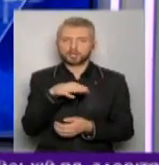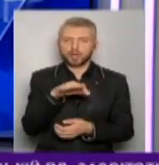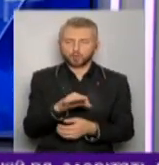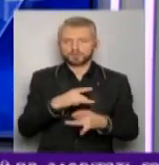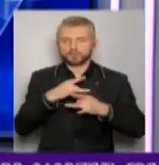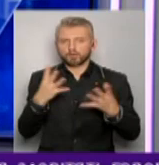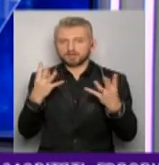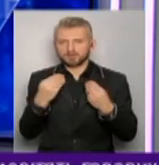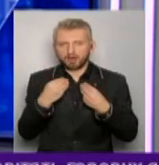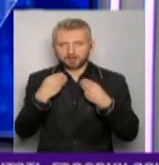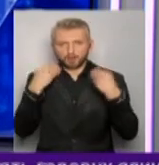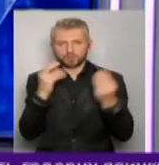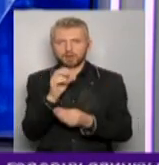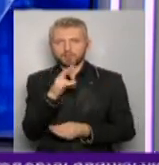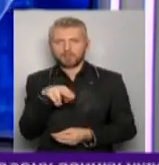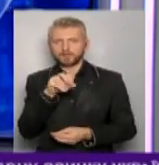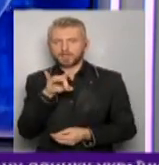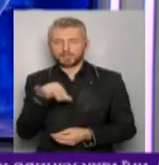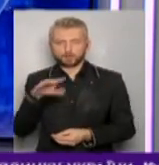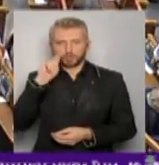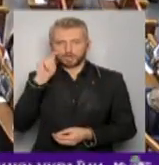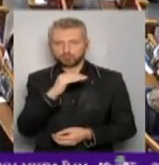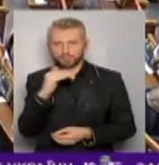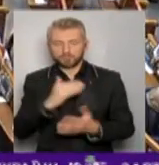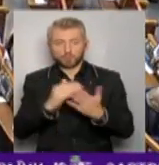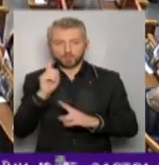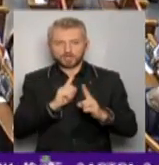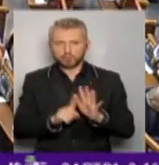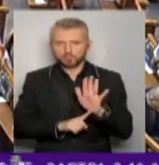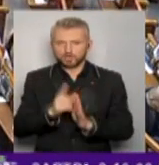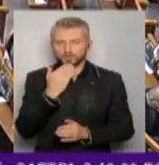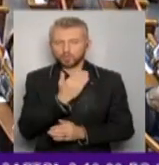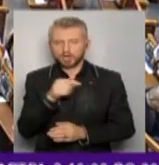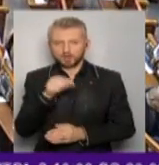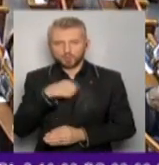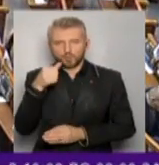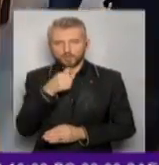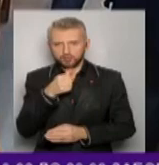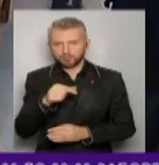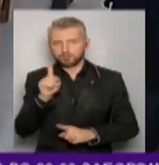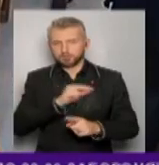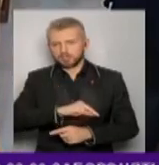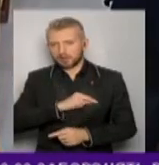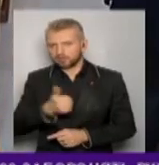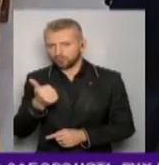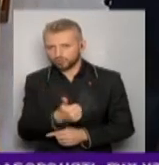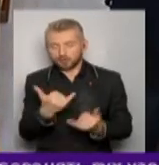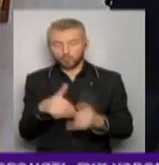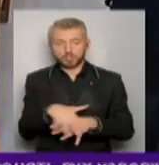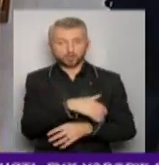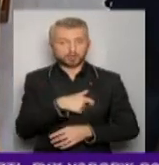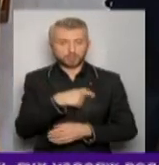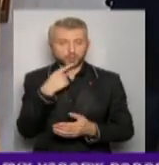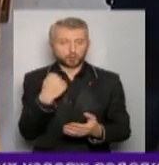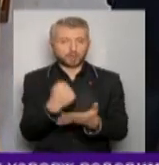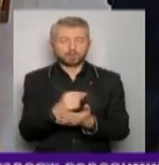дня народження Бандери на всеукраїнському рівні. У Верховній Раді розпочався останній цьогоріч пленарний тиждень. Сьогодні народні депутати